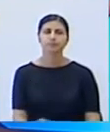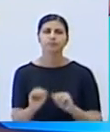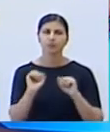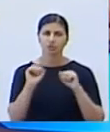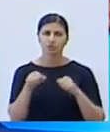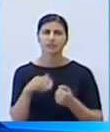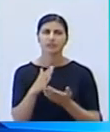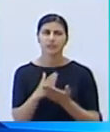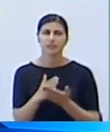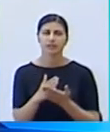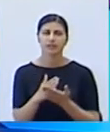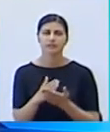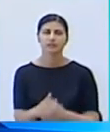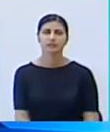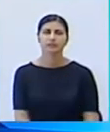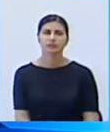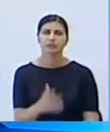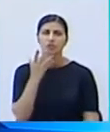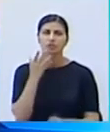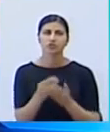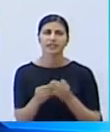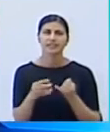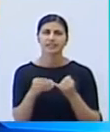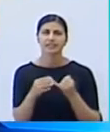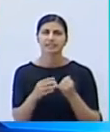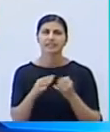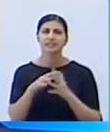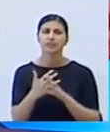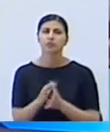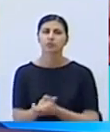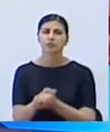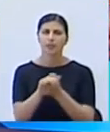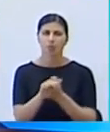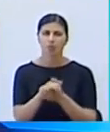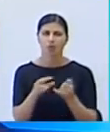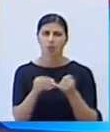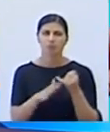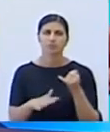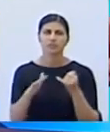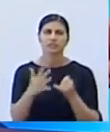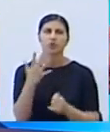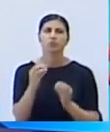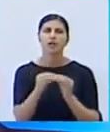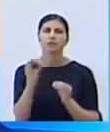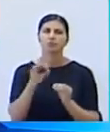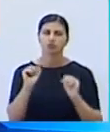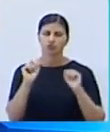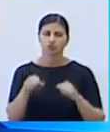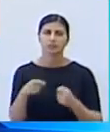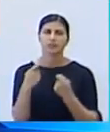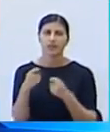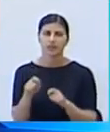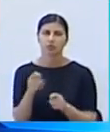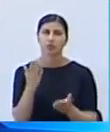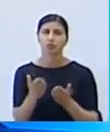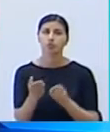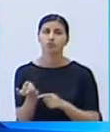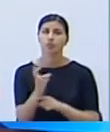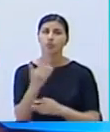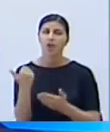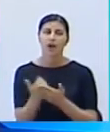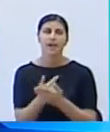შესაძლებელია გაიქცელი ჩვენი სასოფლო სამეურნეო სამარაგულების 5-10% შეიძლება გაიყიდოს, თუ შემოვა შესაბამისი